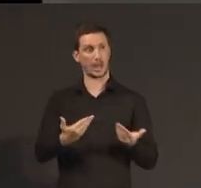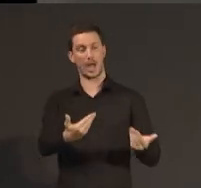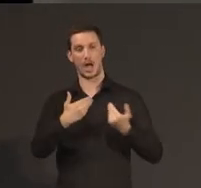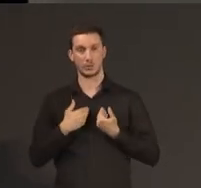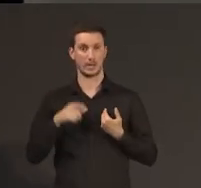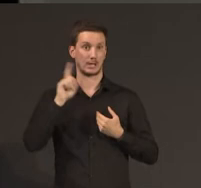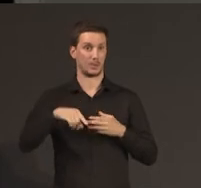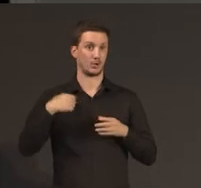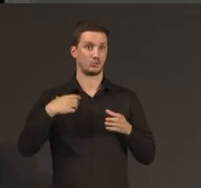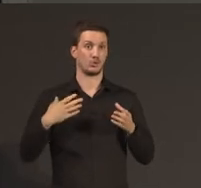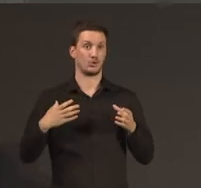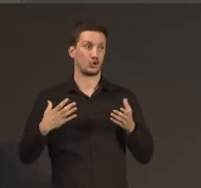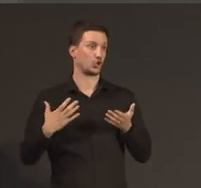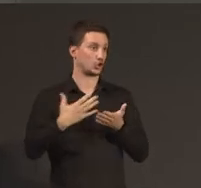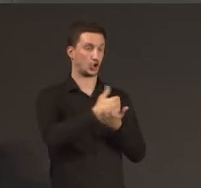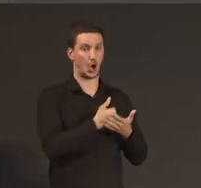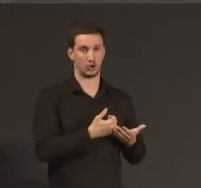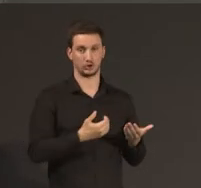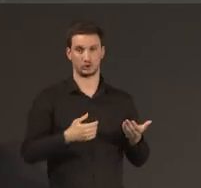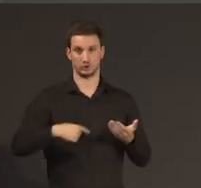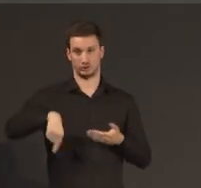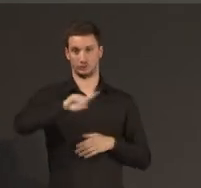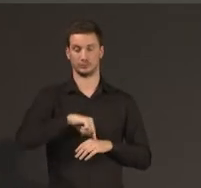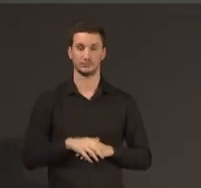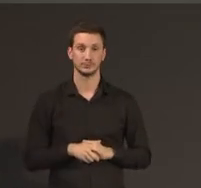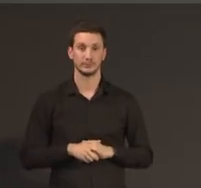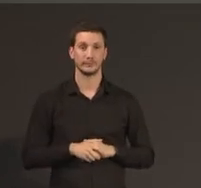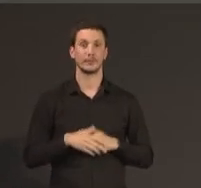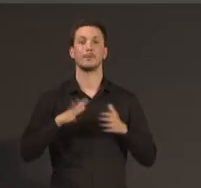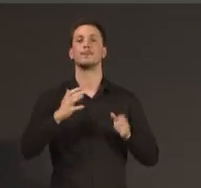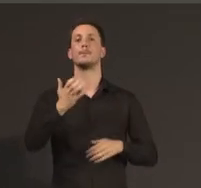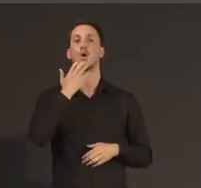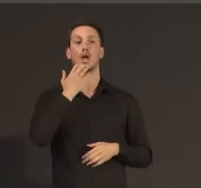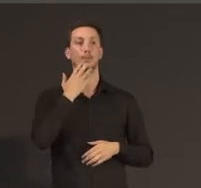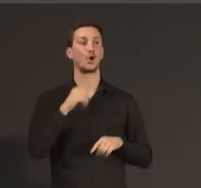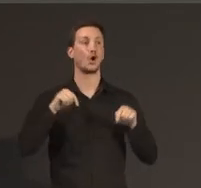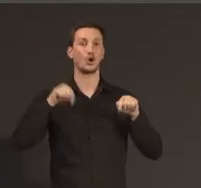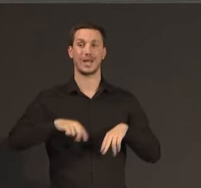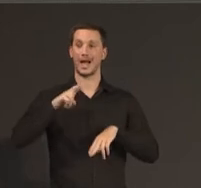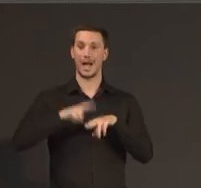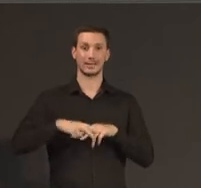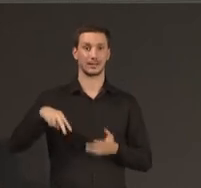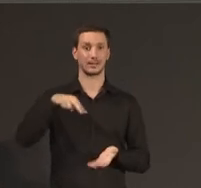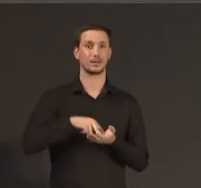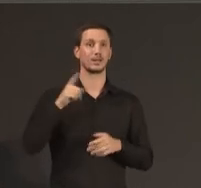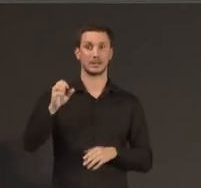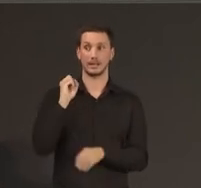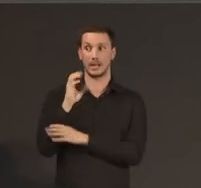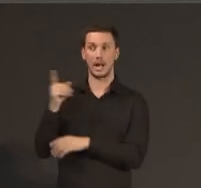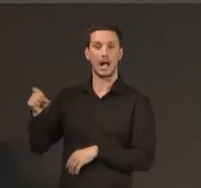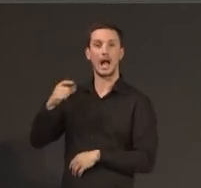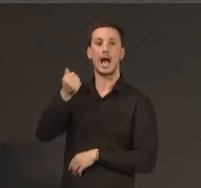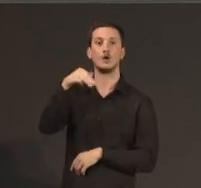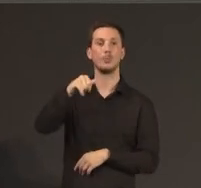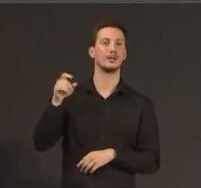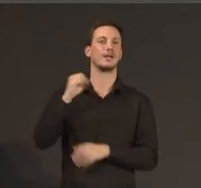tant el conjunt de tots, no? I totes. Per exemple, avui mateix, en l'acte d'avui, han intervingut diversos alumni, la